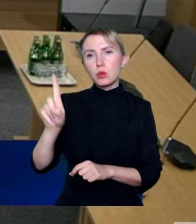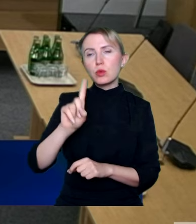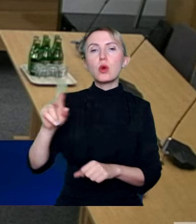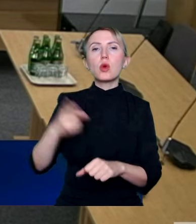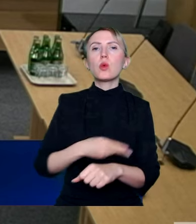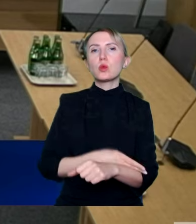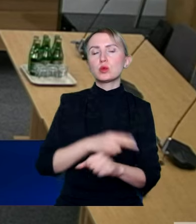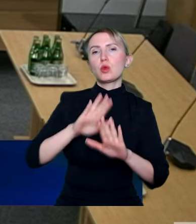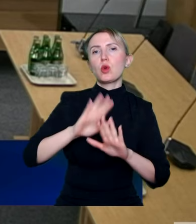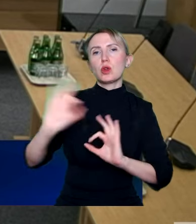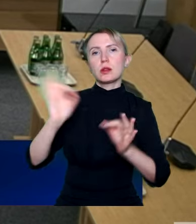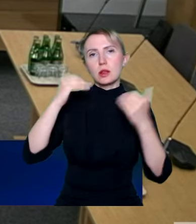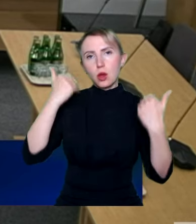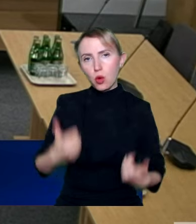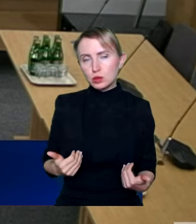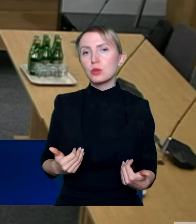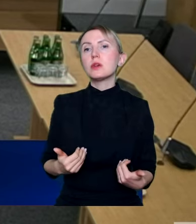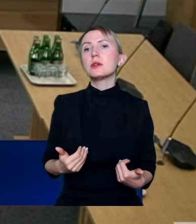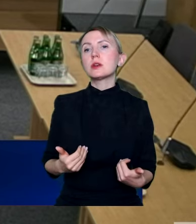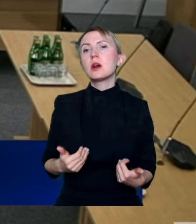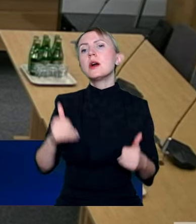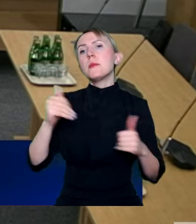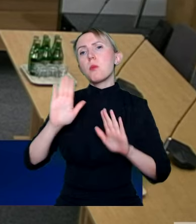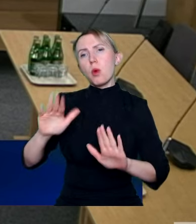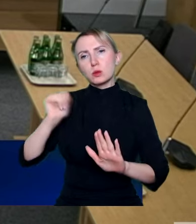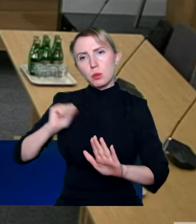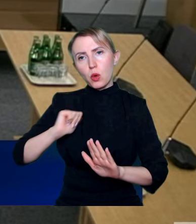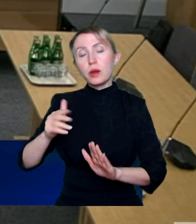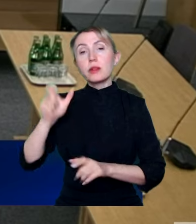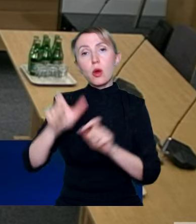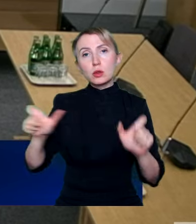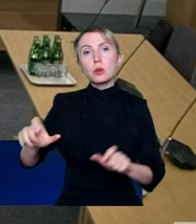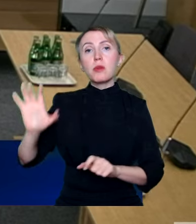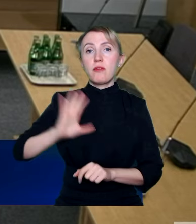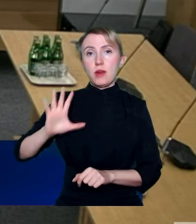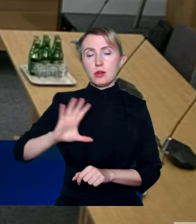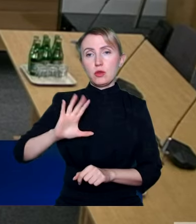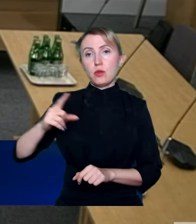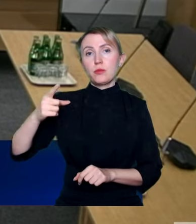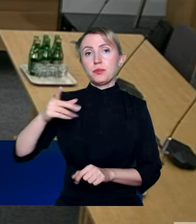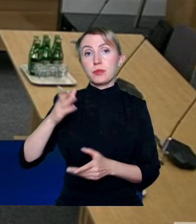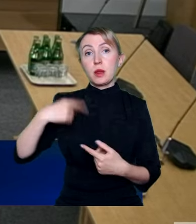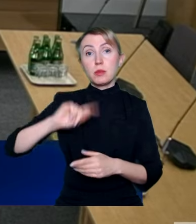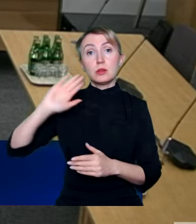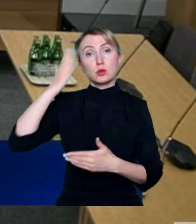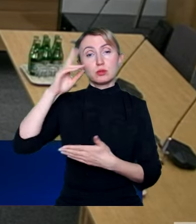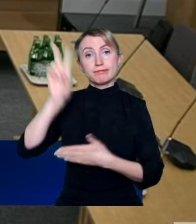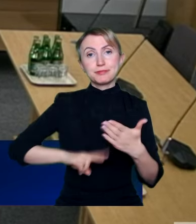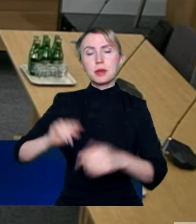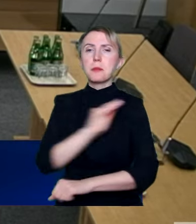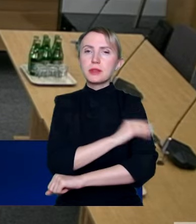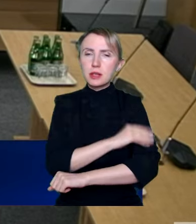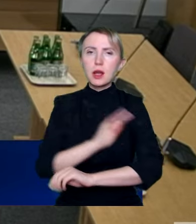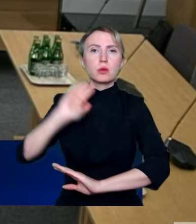Ochrony Danych Osobowych, może poczekać i te osoby warto będzie po tym, jak zapoznałem się z materiałami dowodowymi